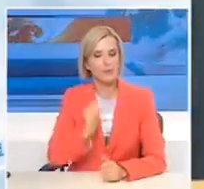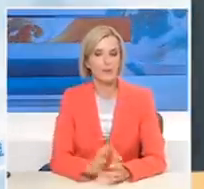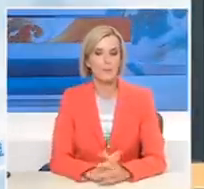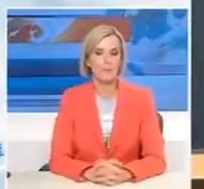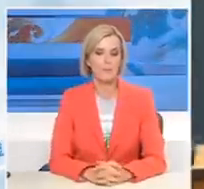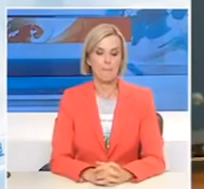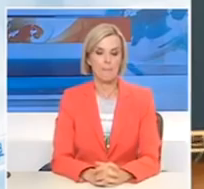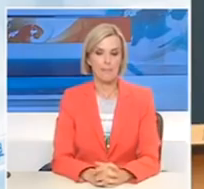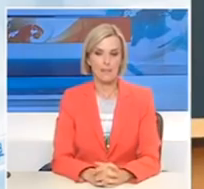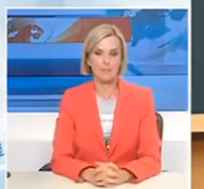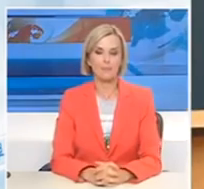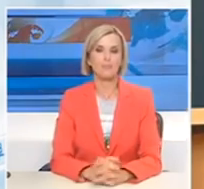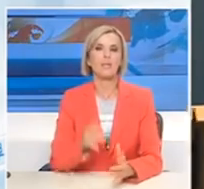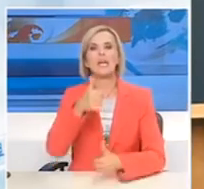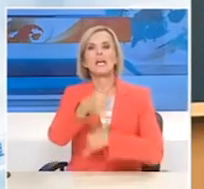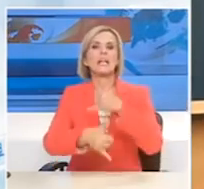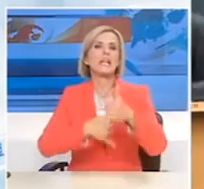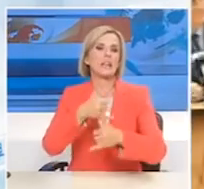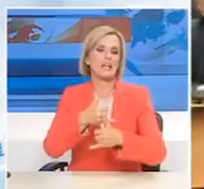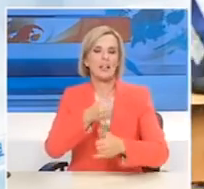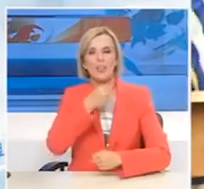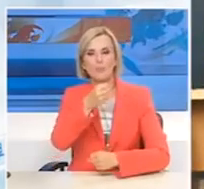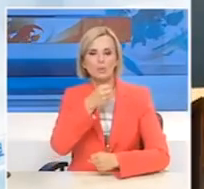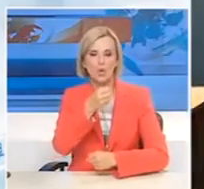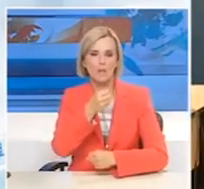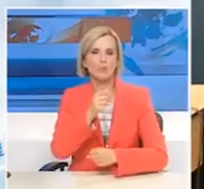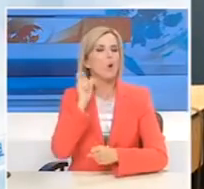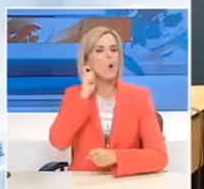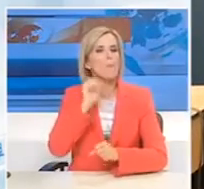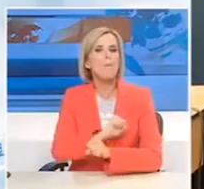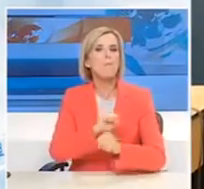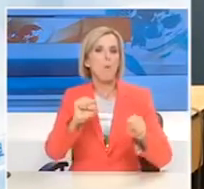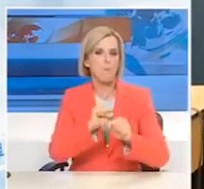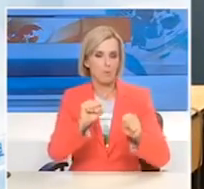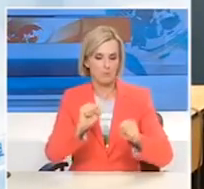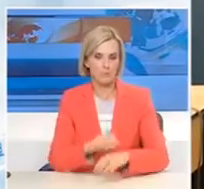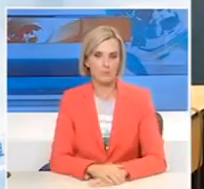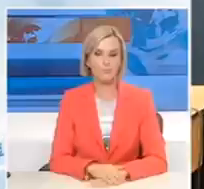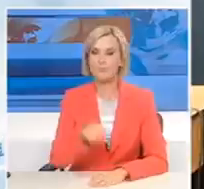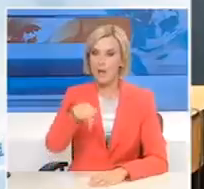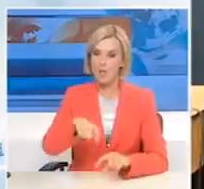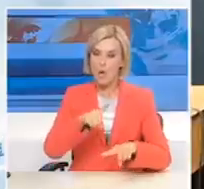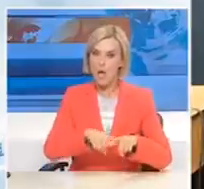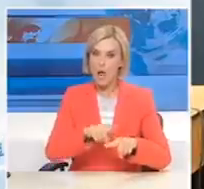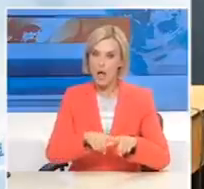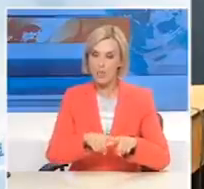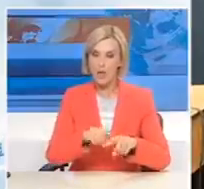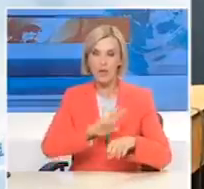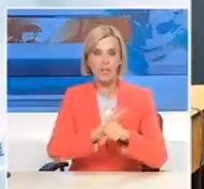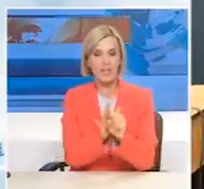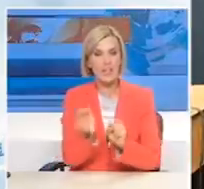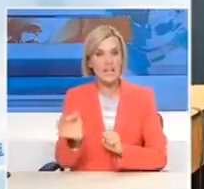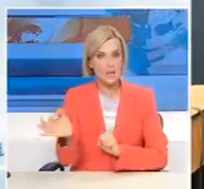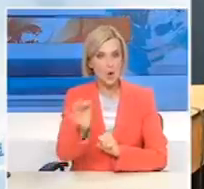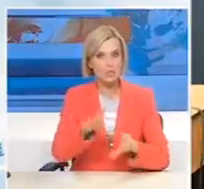Κυρία Προκόπη από την ιστοσελίδα newsbomb.gr. Κύριε καθηγητά, υπάρχουν στοιχεία για τη χώρα μας ότι η μετάδοση του ιού